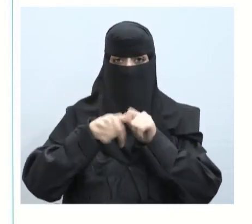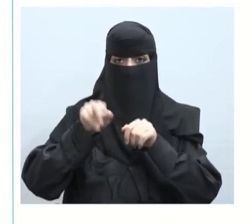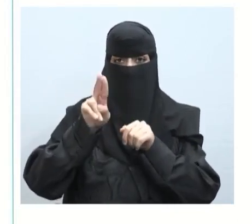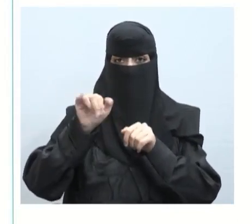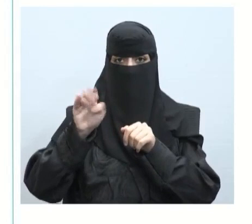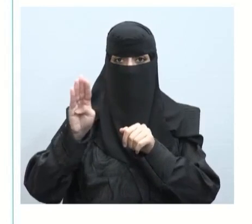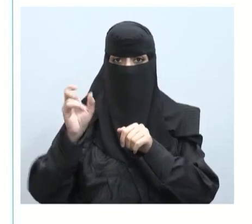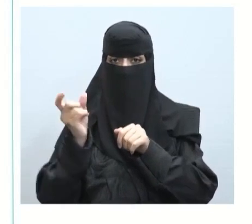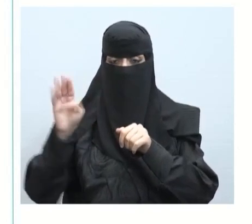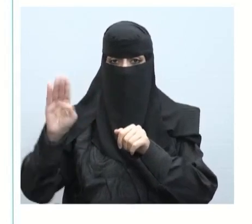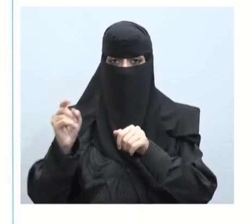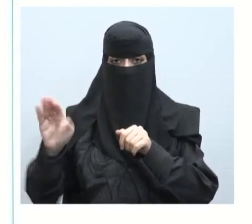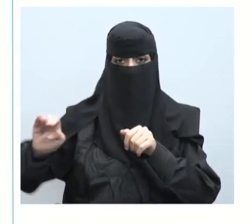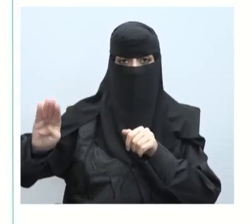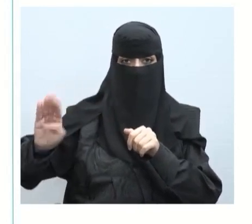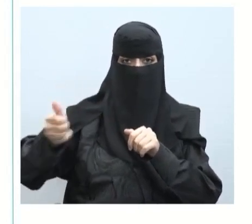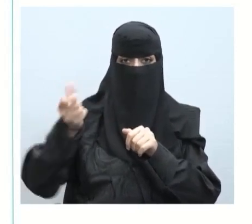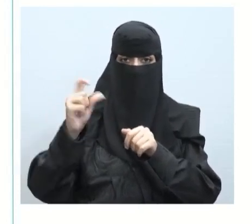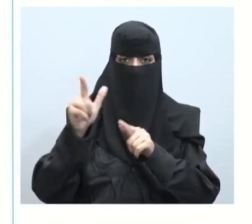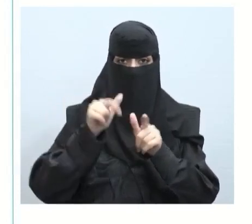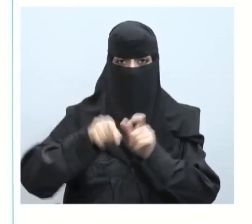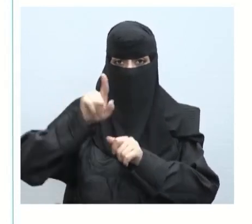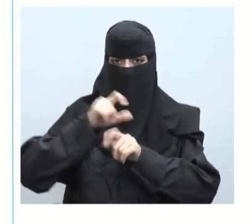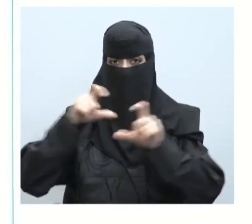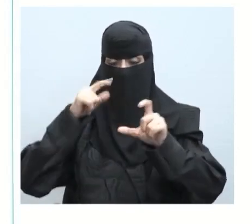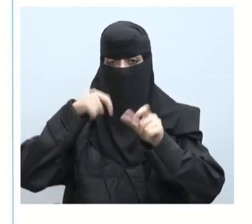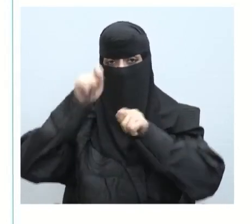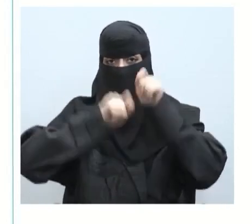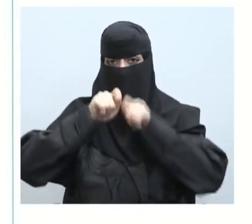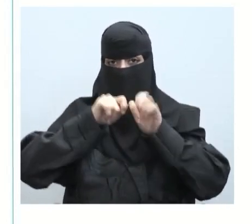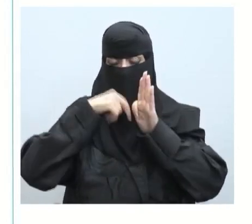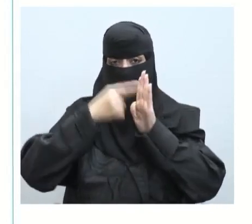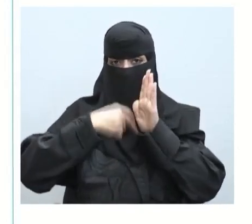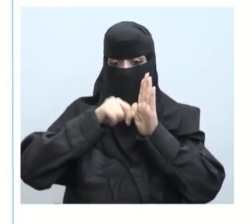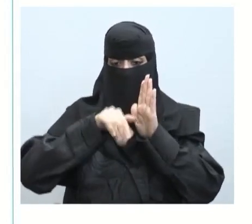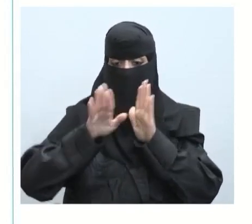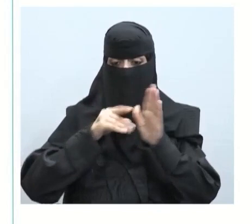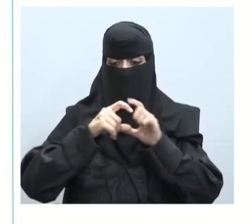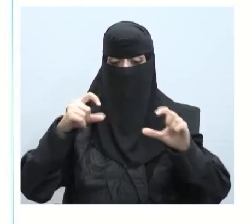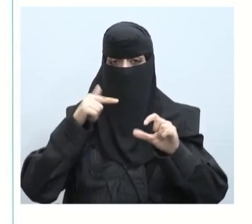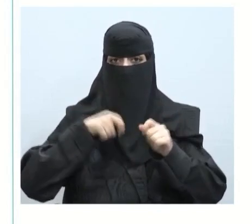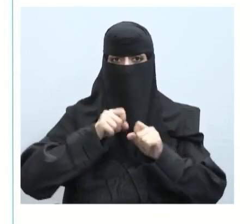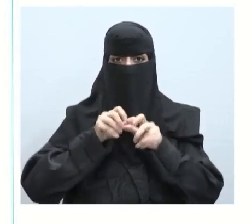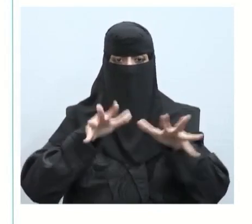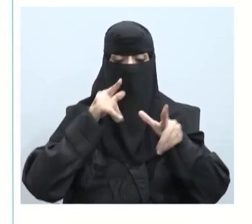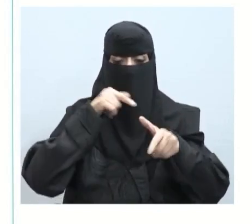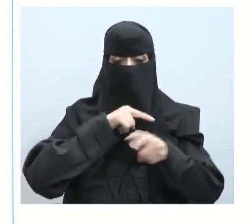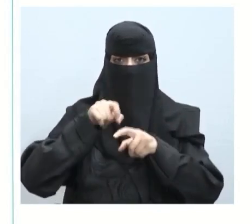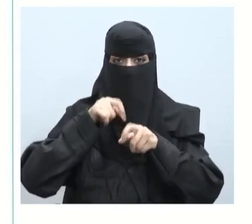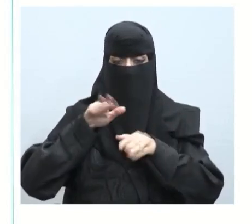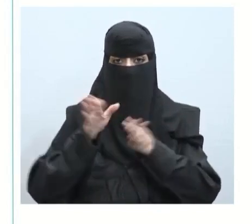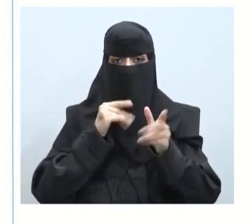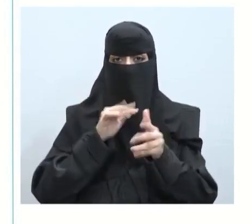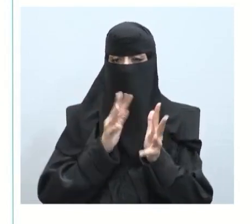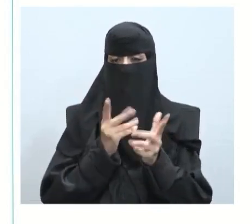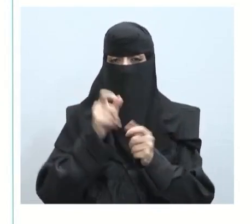MQTT. في درسنا اليوم سوف نتعرف على استخدام البرمجة النصية في بايثون لنشر الرسائل إلى عميل